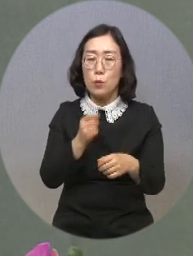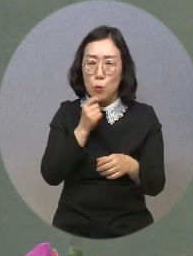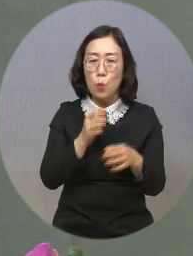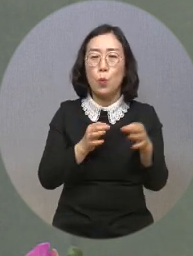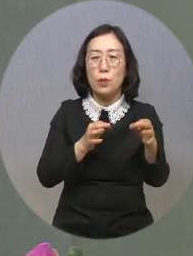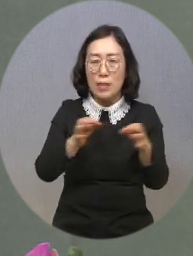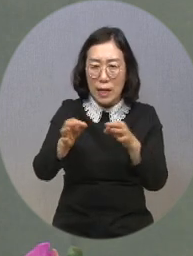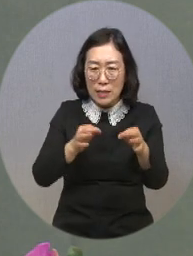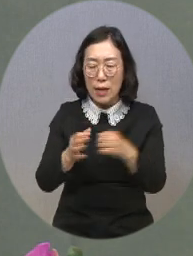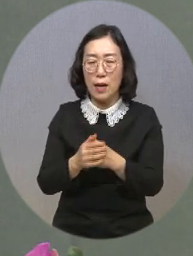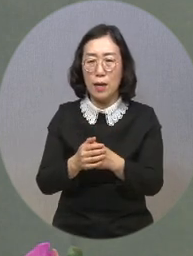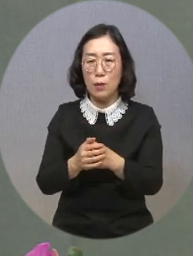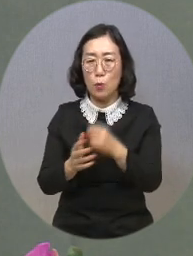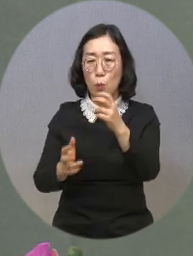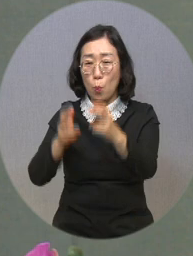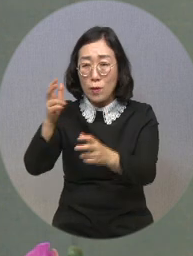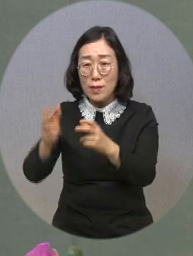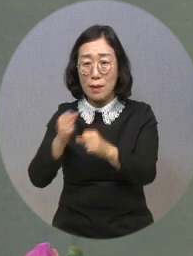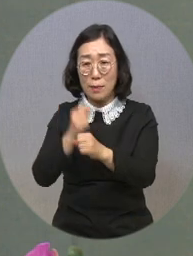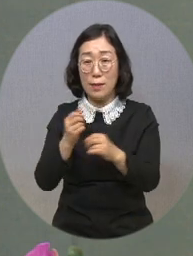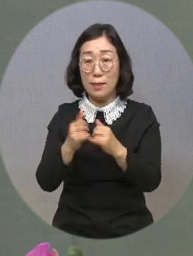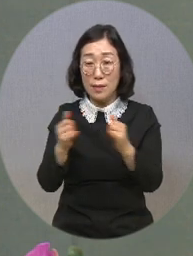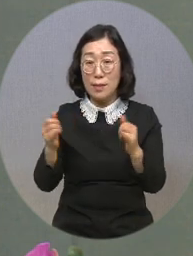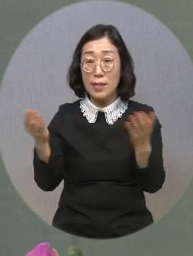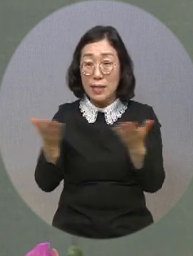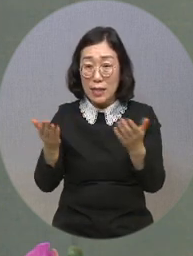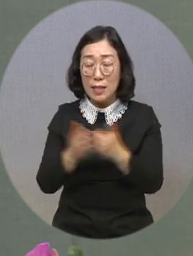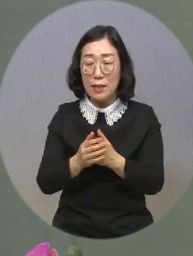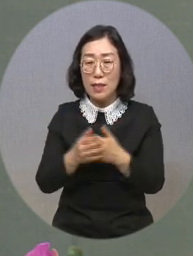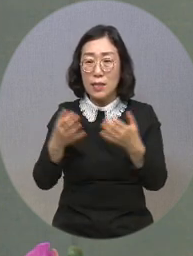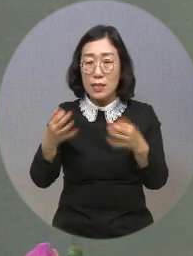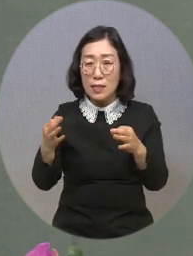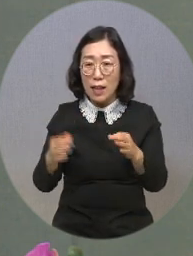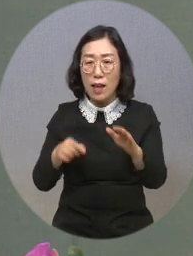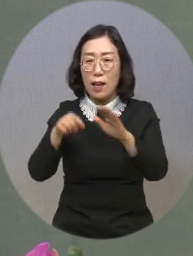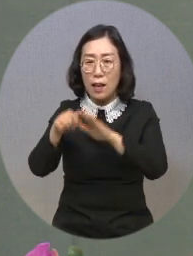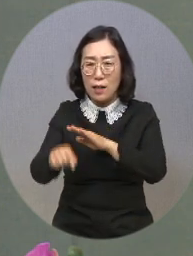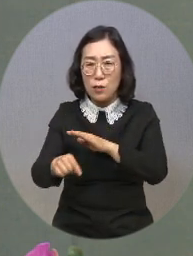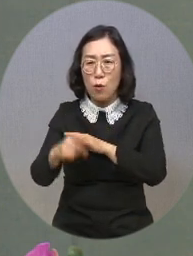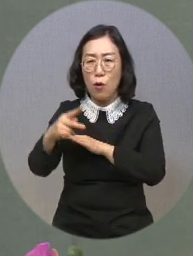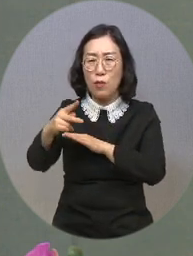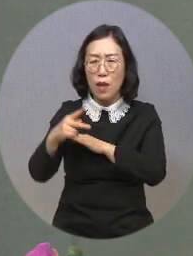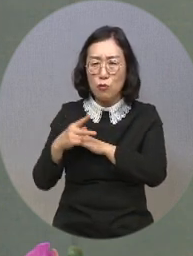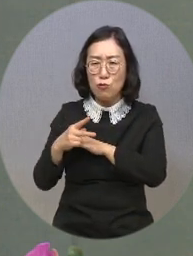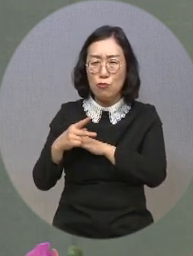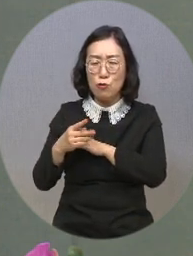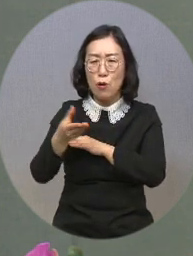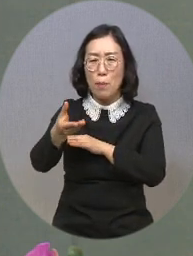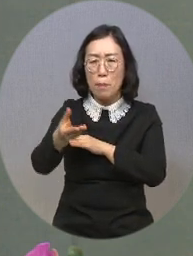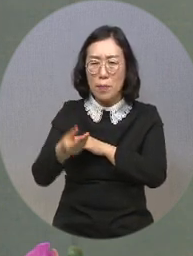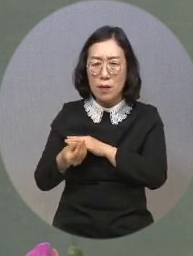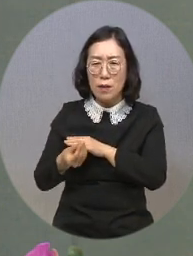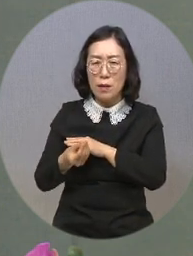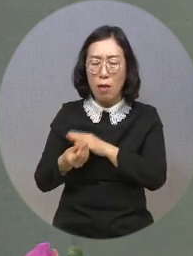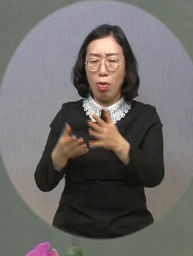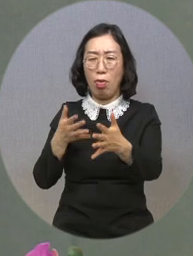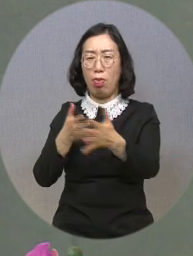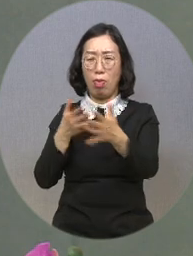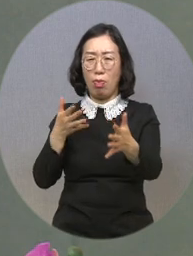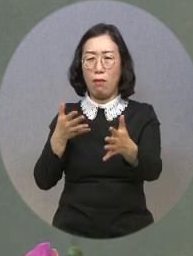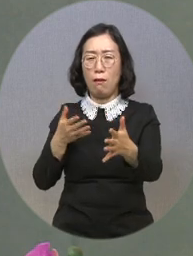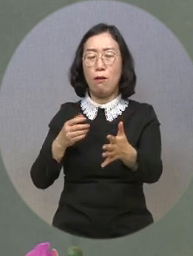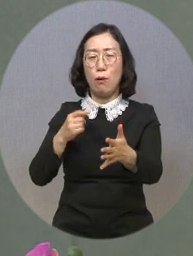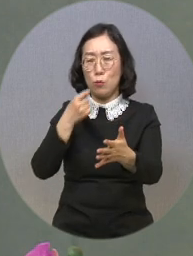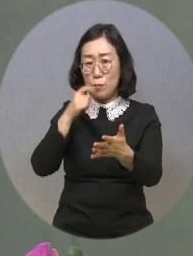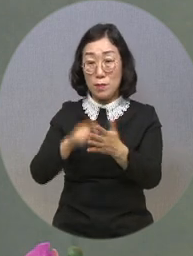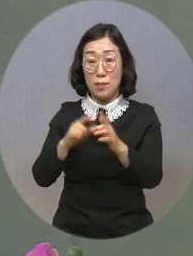소상공인이나 서민들이 그야말로 은행 창구가 굉장히 높아서 대출 받기도 힘들고 여러